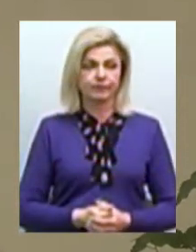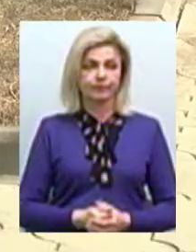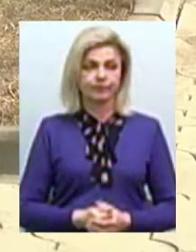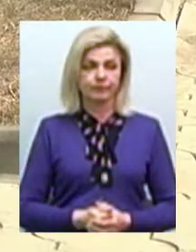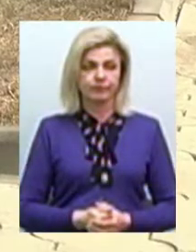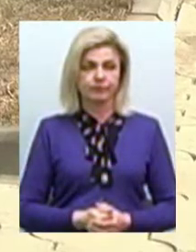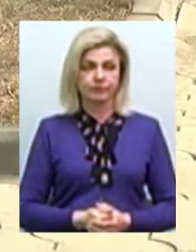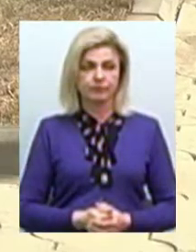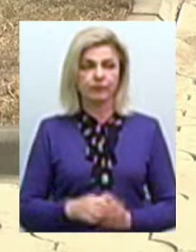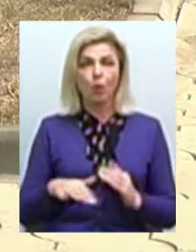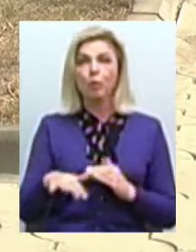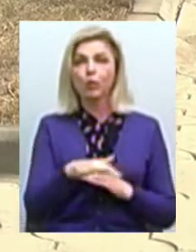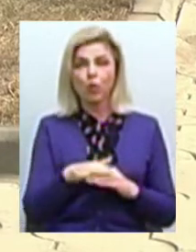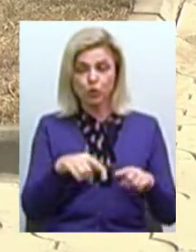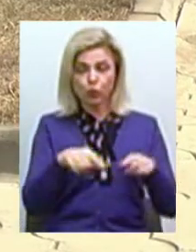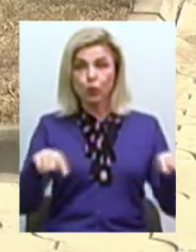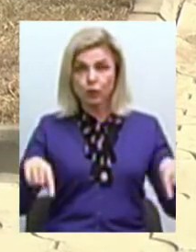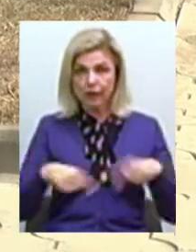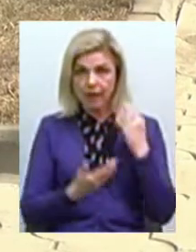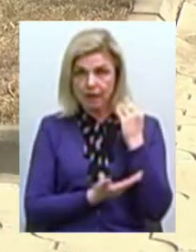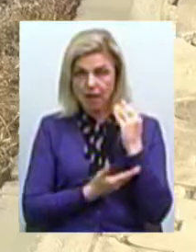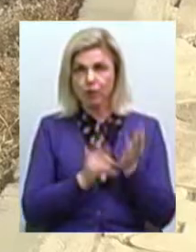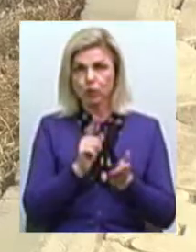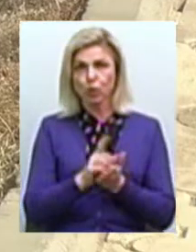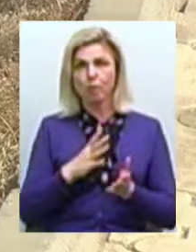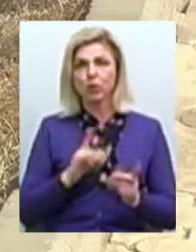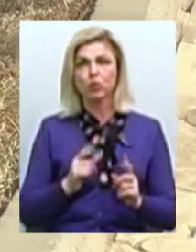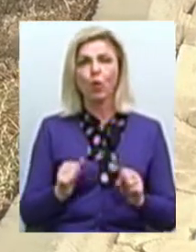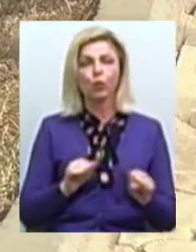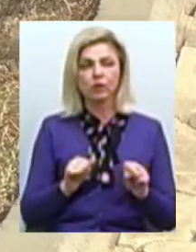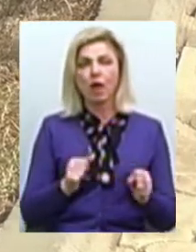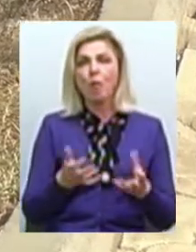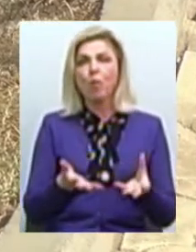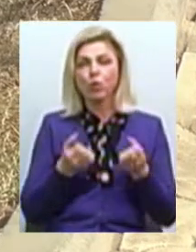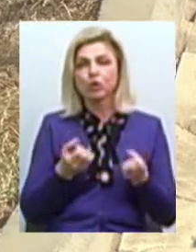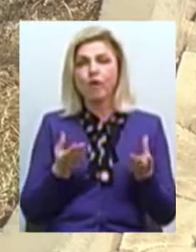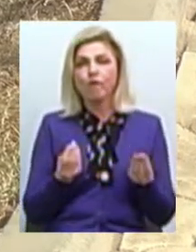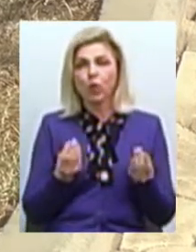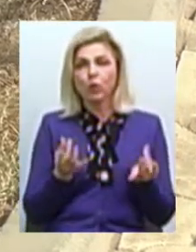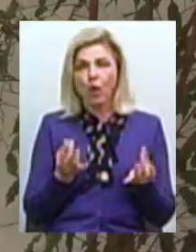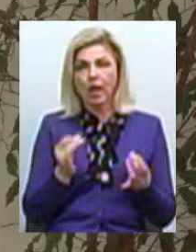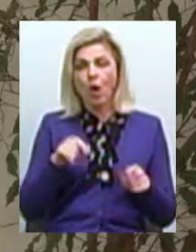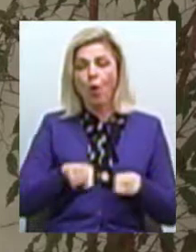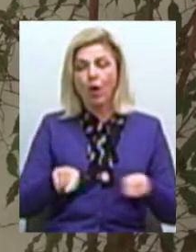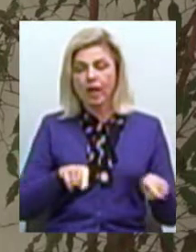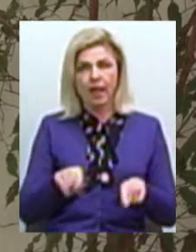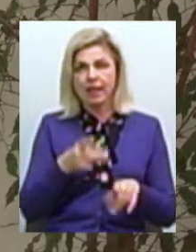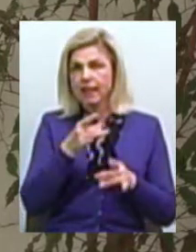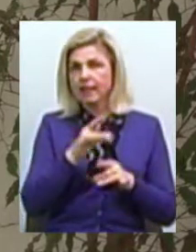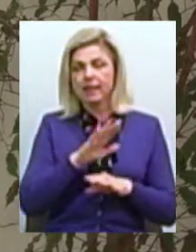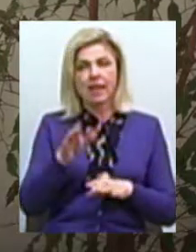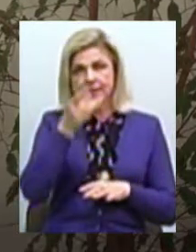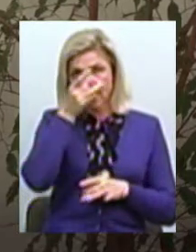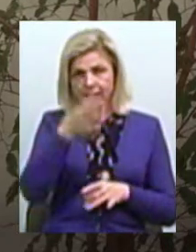Чорнова. Площа лунки має бути такою, щоб дерево утримувало достатньо вологи, а коріння не загнивало. За правилами